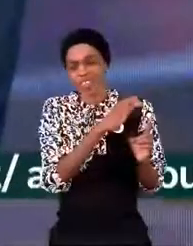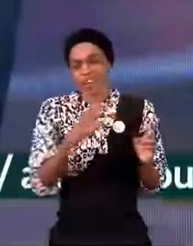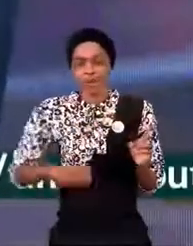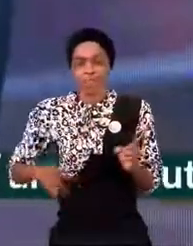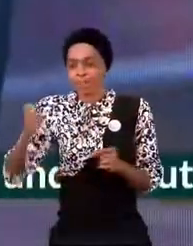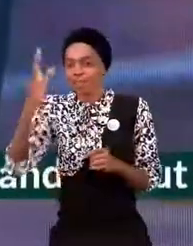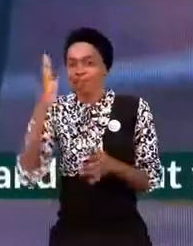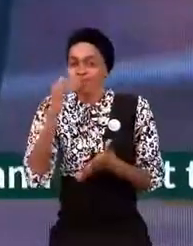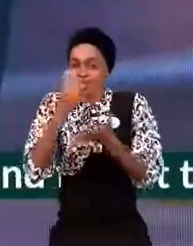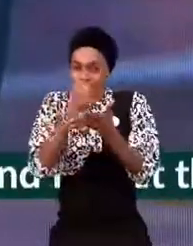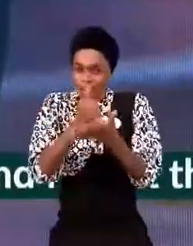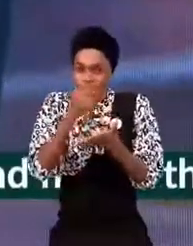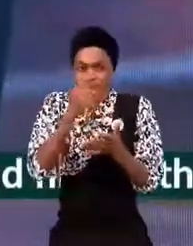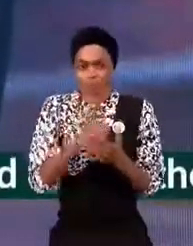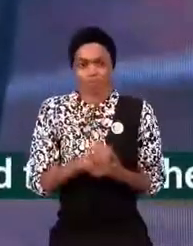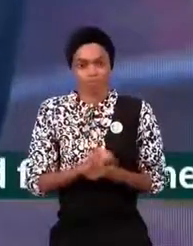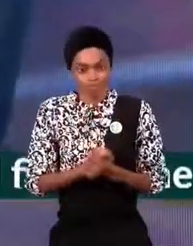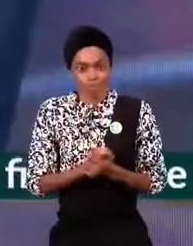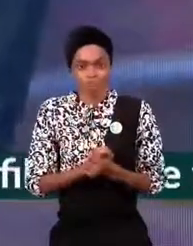aider les gens. Vous n'avez